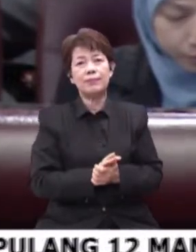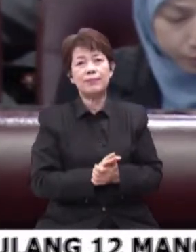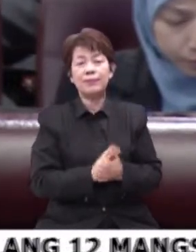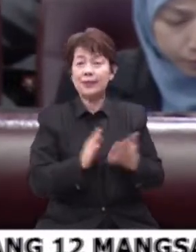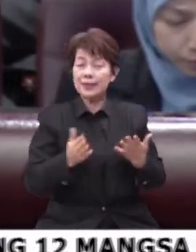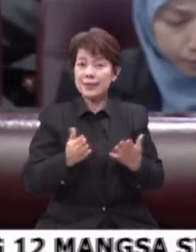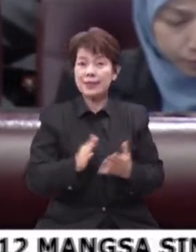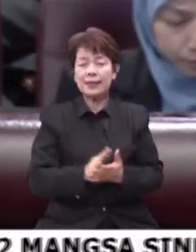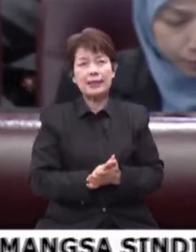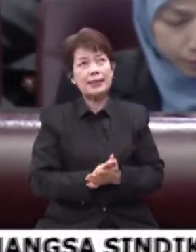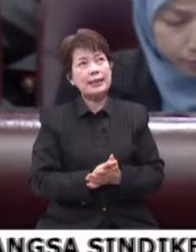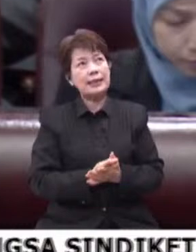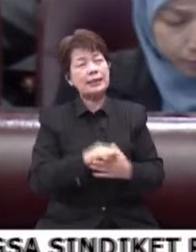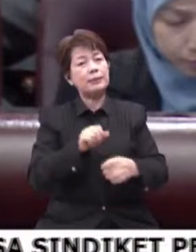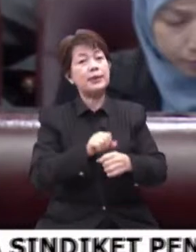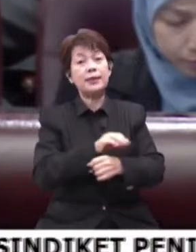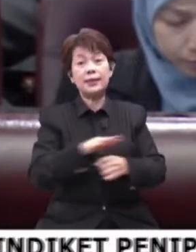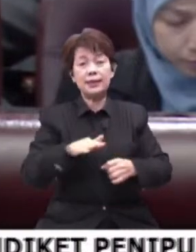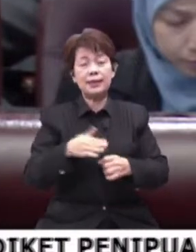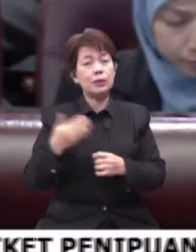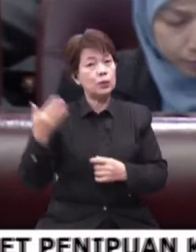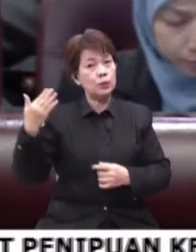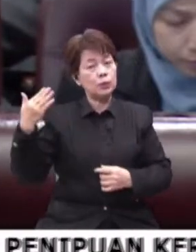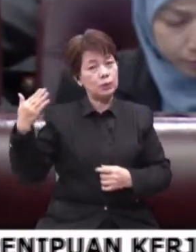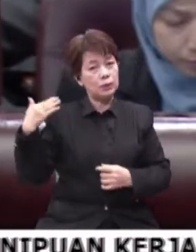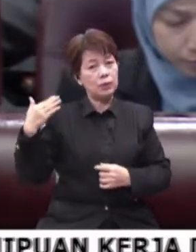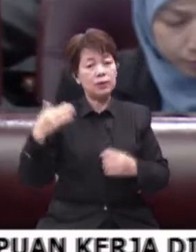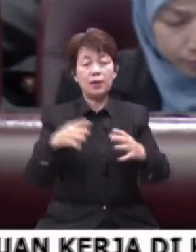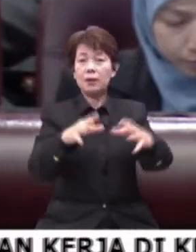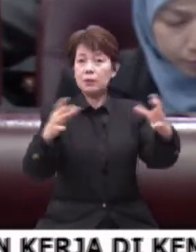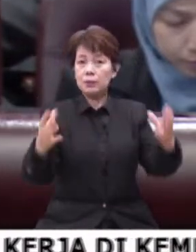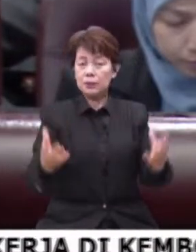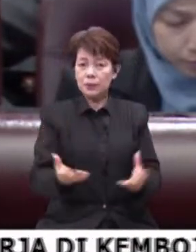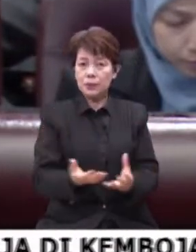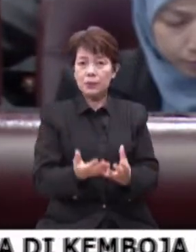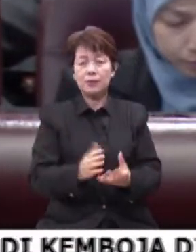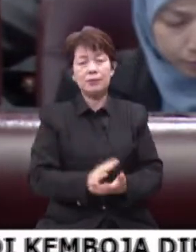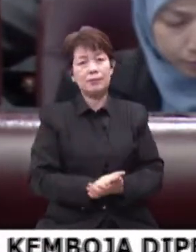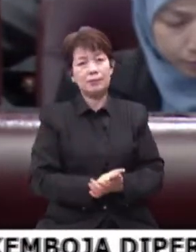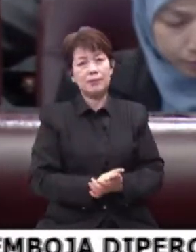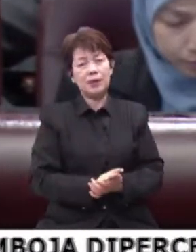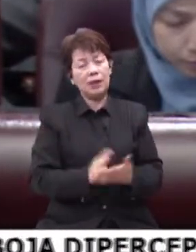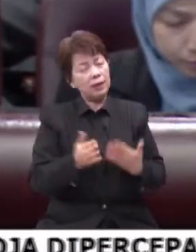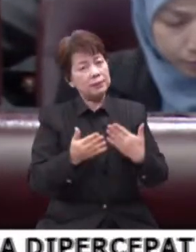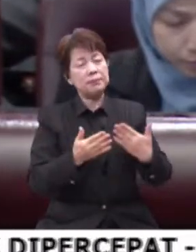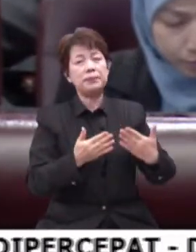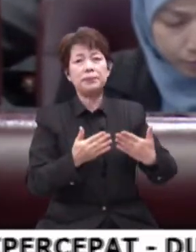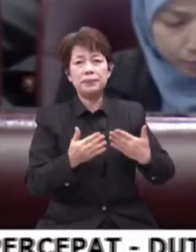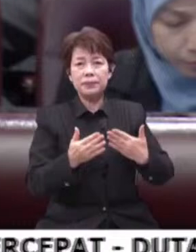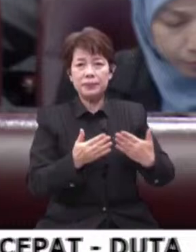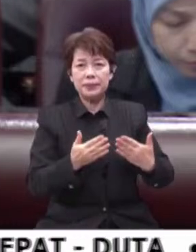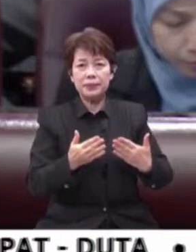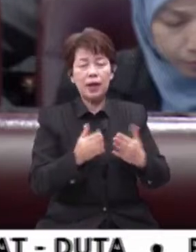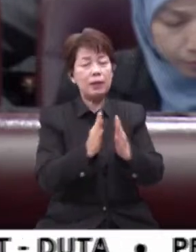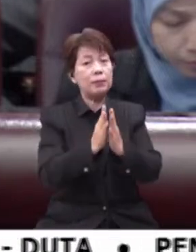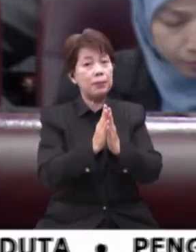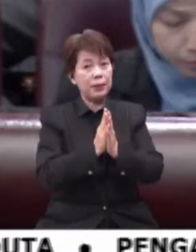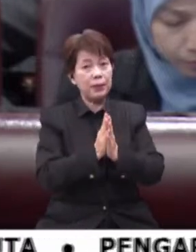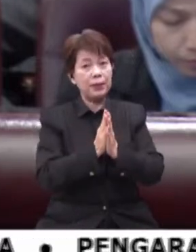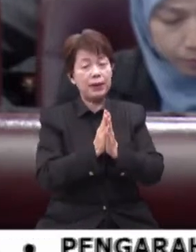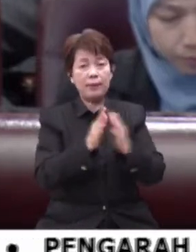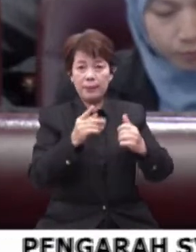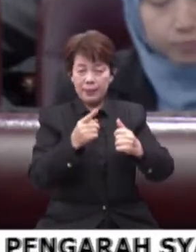sejak endemik 19 Belanda dunia walau bagaimanapun pemohon Anda kali